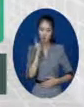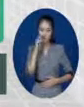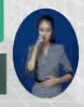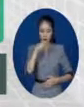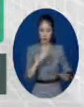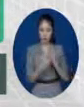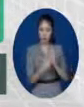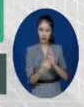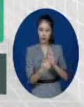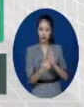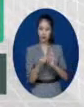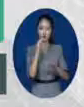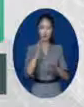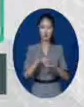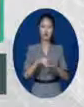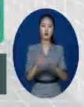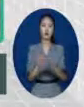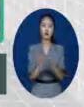훈련을 실시했습니다.